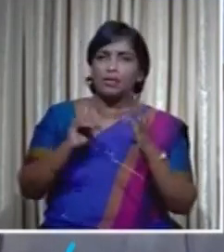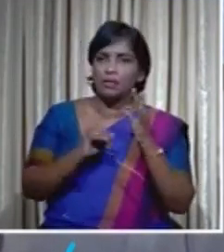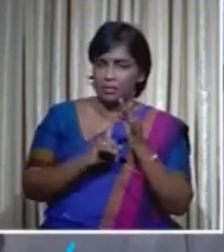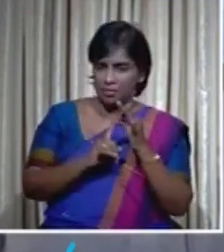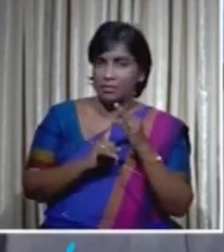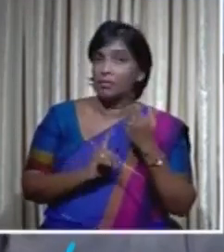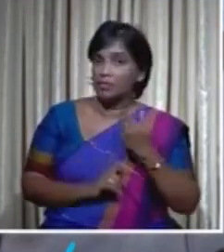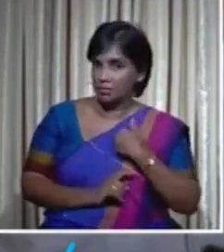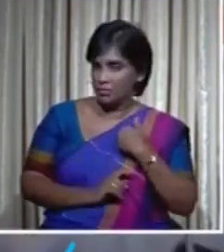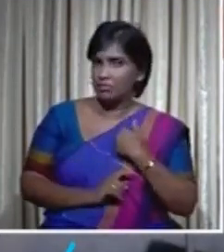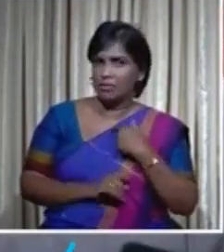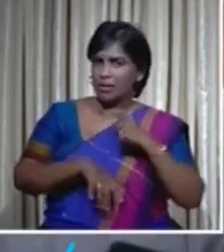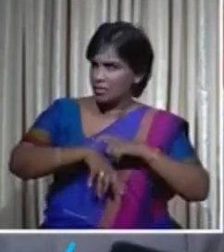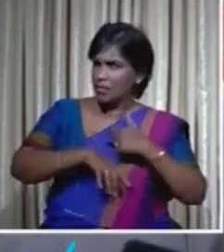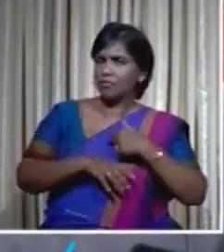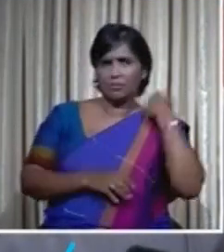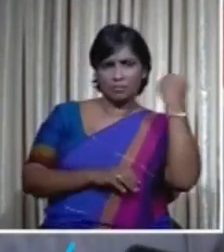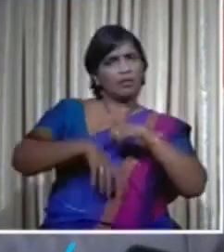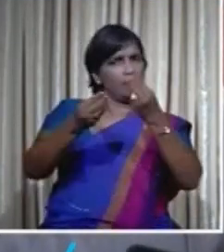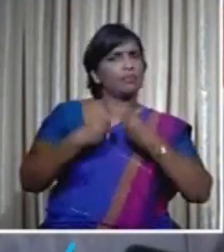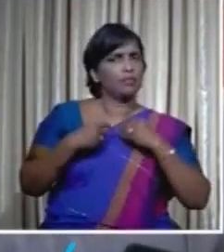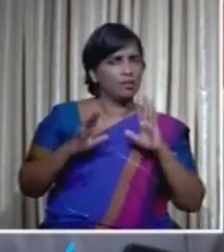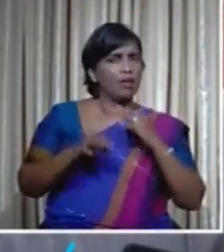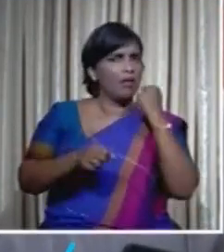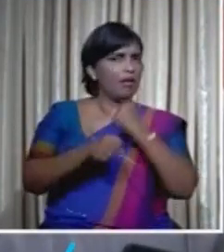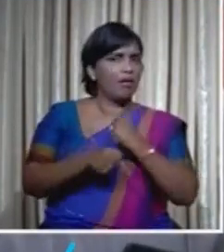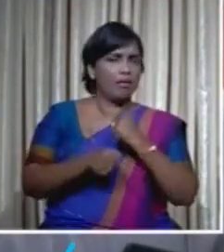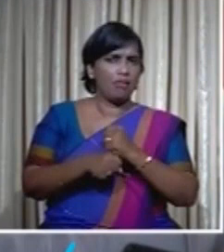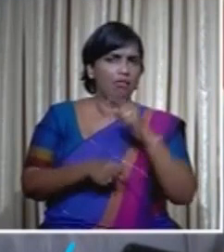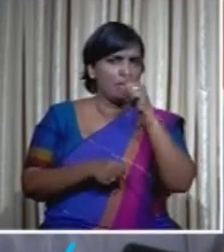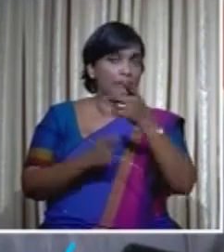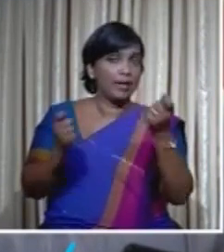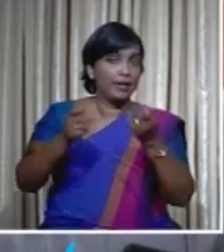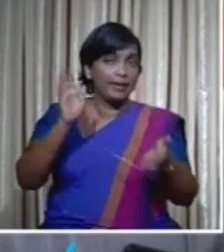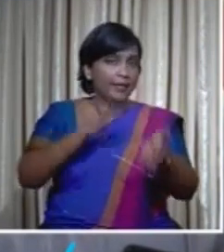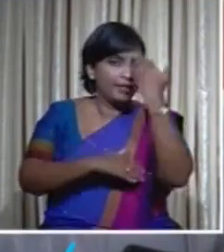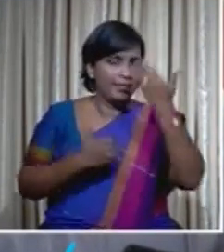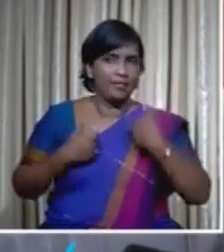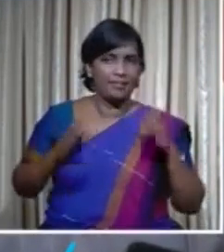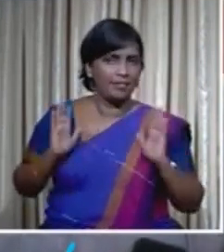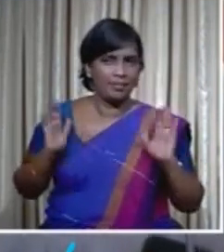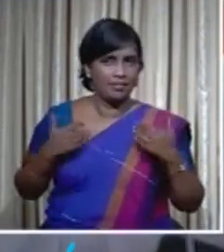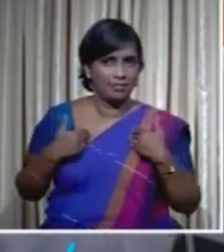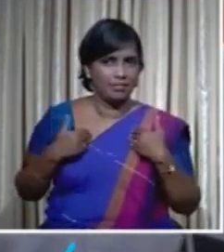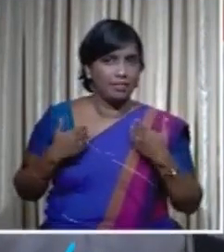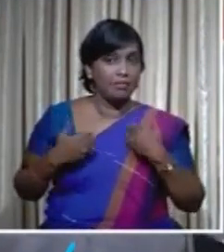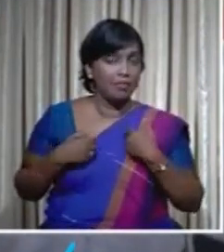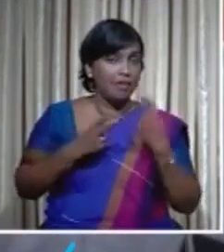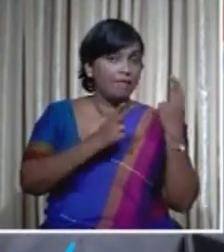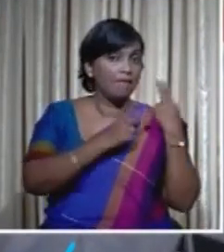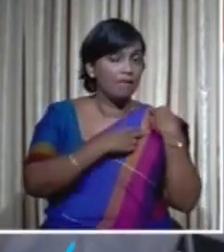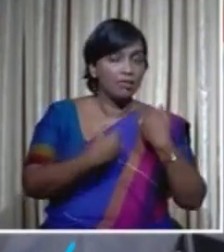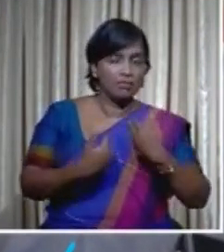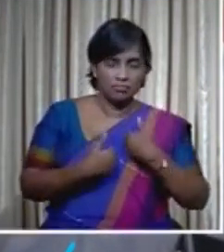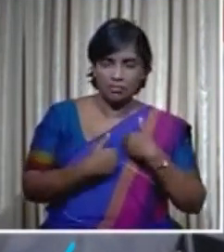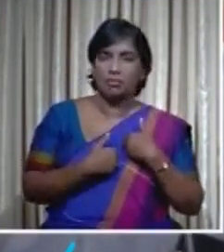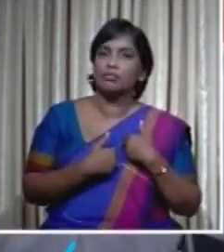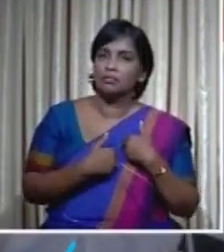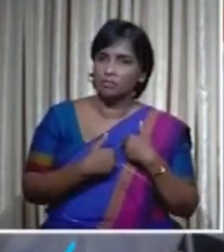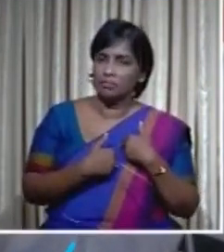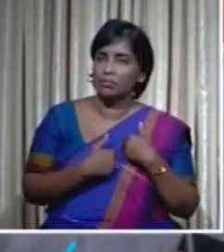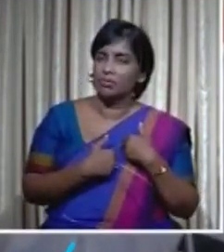விடுங்கள். நான் அரசாங்கத்துக்கு வக்காலத்து வாங்குற கையாளர் அல்ல. அரசாங்கத்துக்கு நின்று நான் என்னுடைய பதவிகளுக்காகவோ அல்ல அரசாங்கத்திடமிருந்து கால்